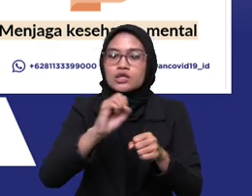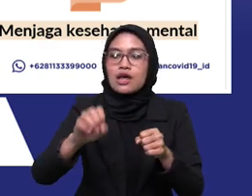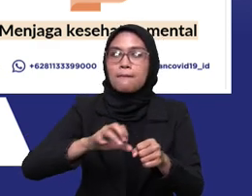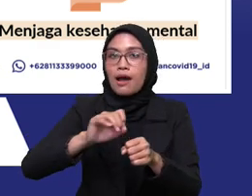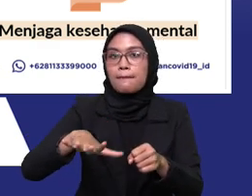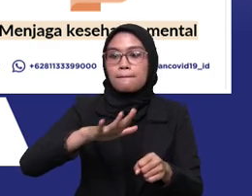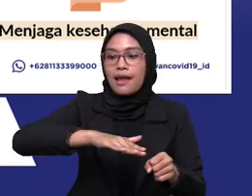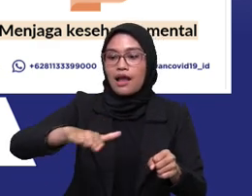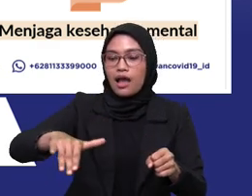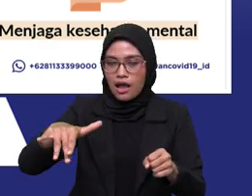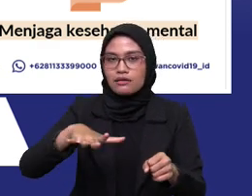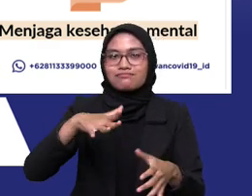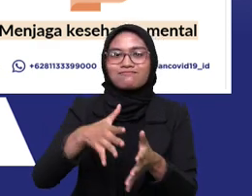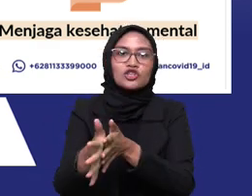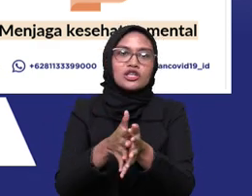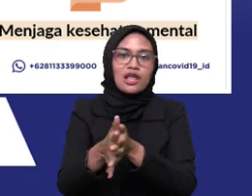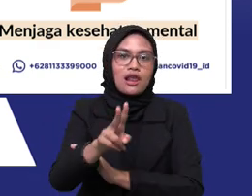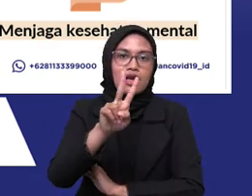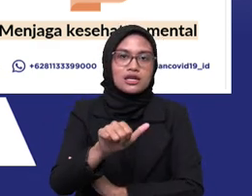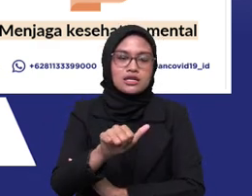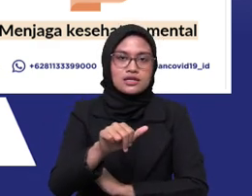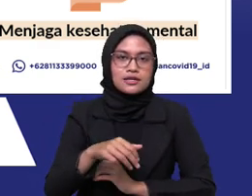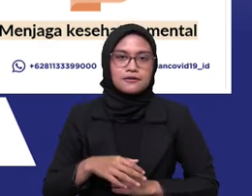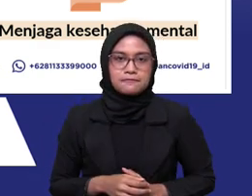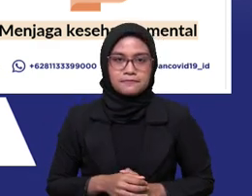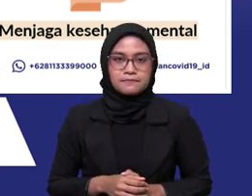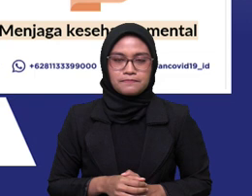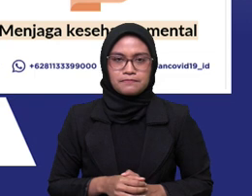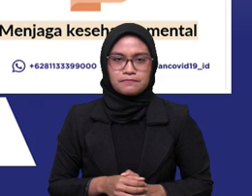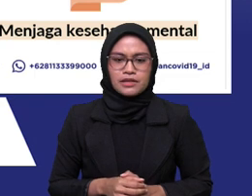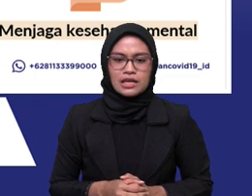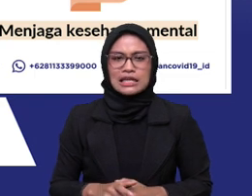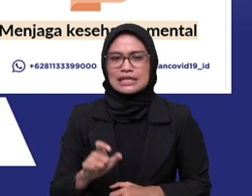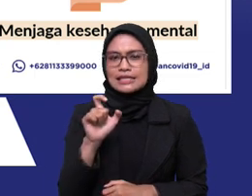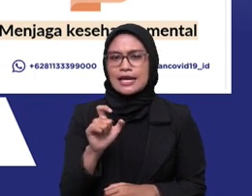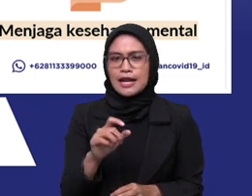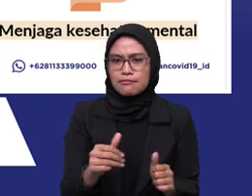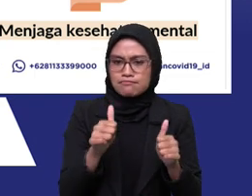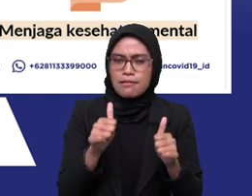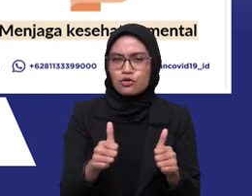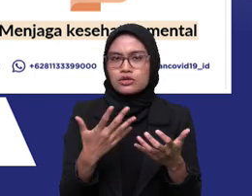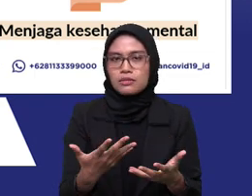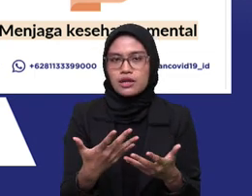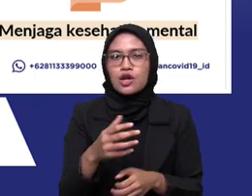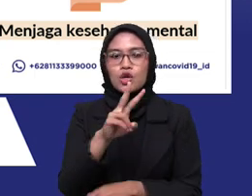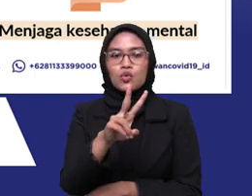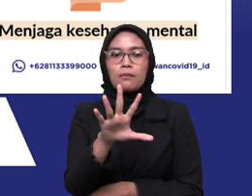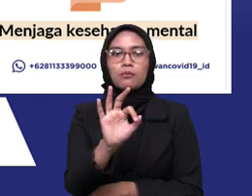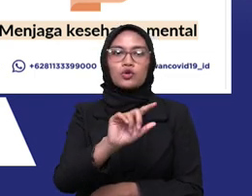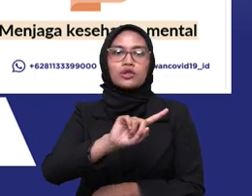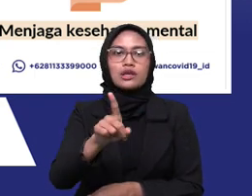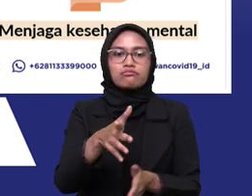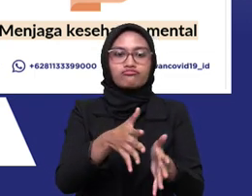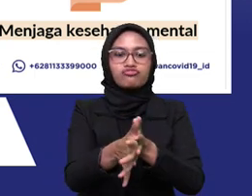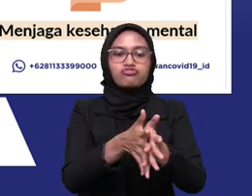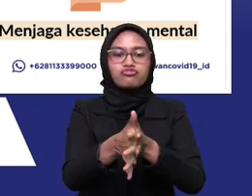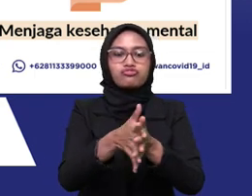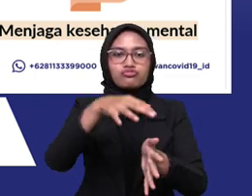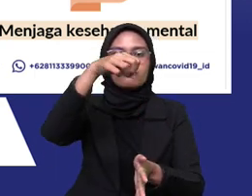ke-8 ingat pencuci tangan yang tepat adalah dilakukan selama setidaknya selama 20 detik dengan sabun dan air mengalir